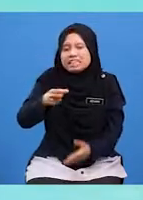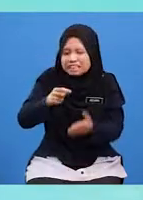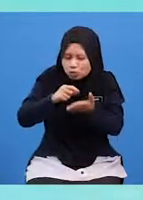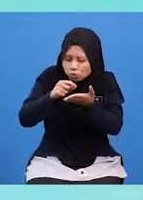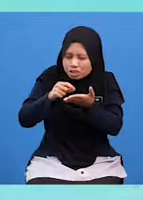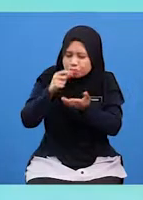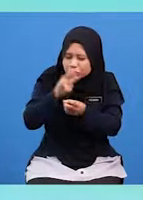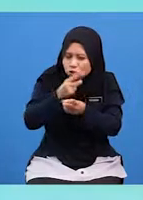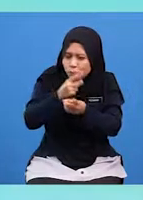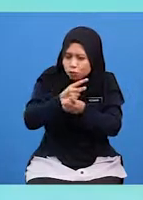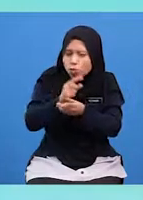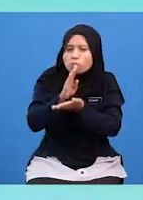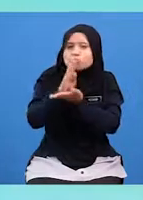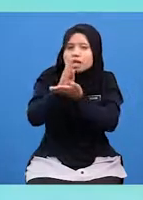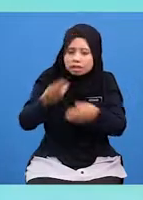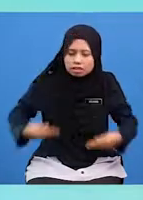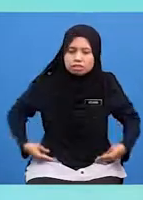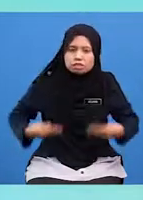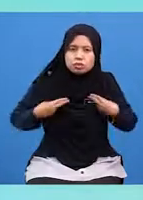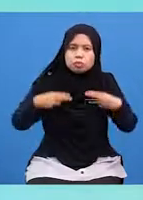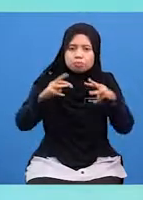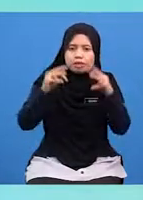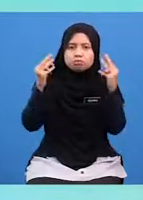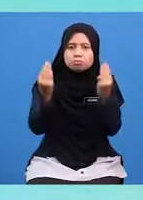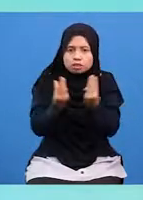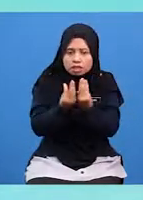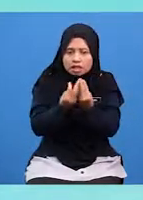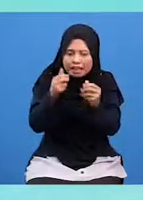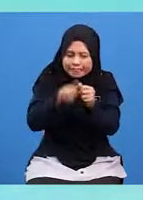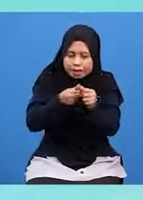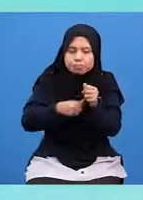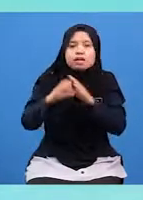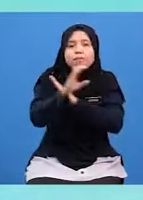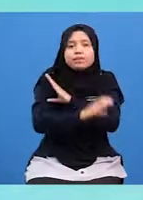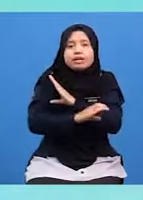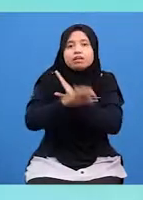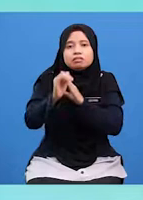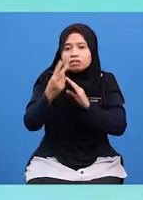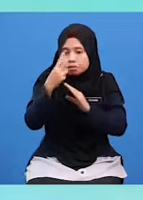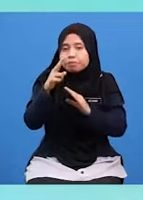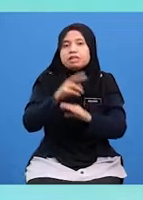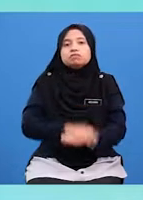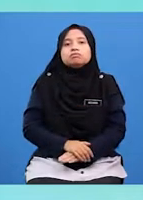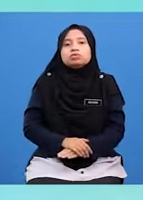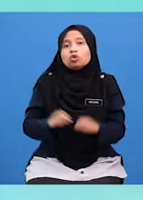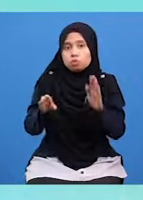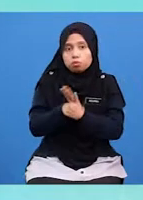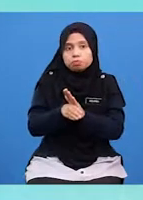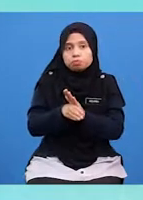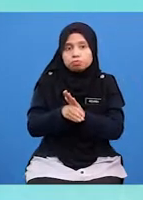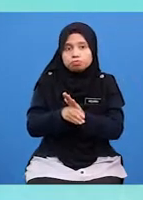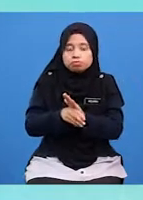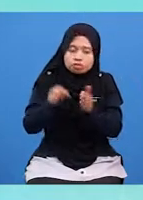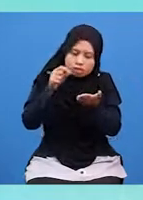budaya serta kehidupan masyarakat di setiap negara yang dilawatinya. Sebagai contoh,